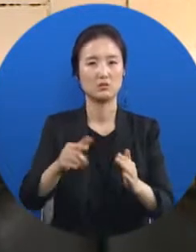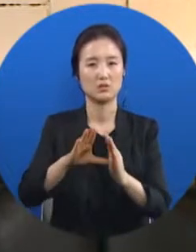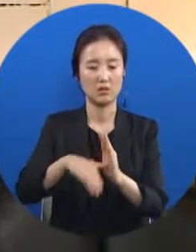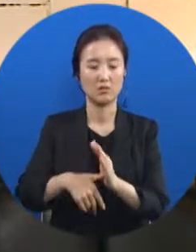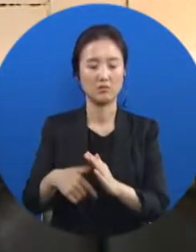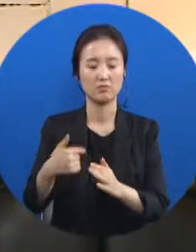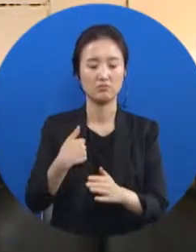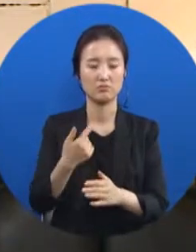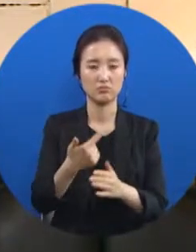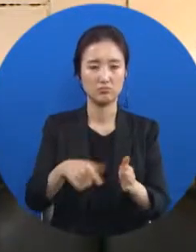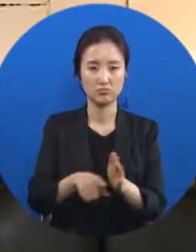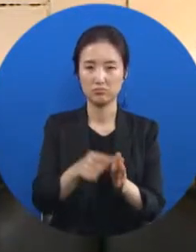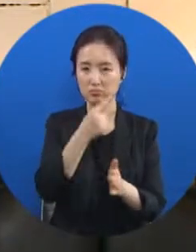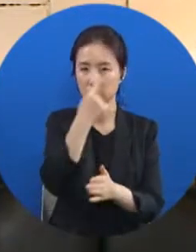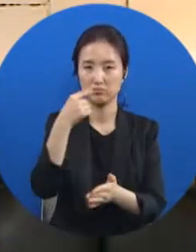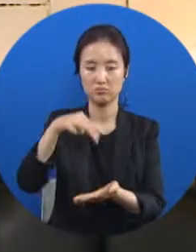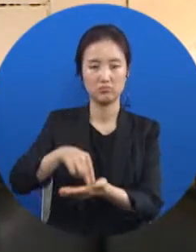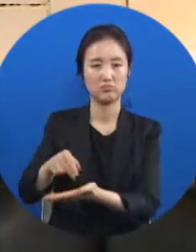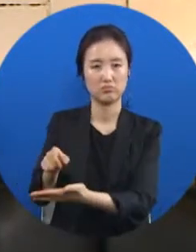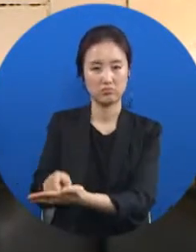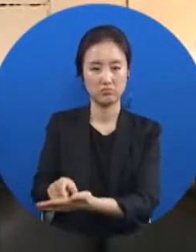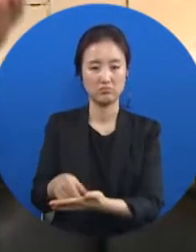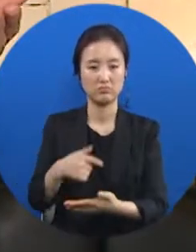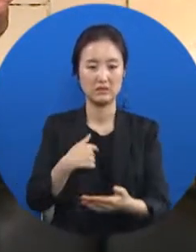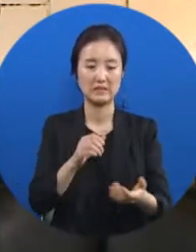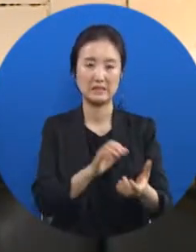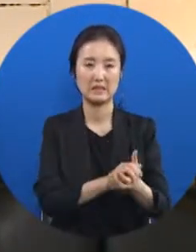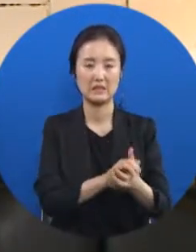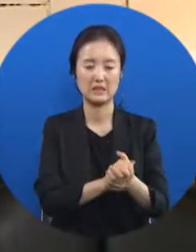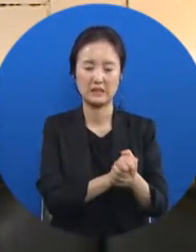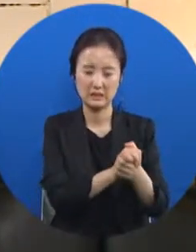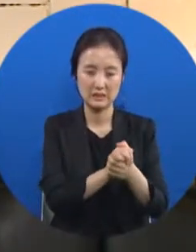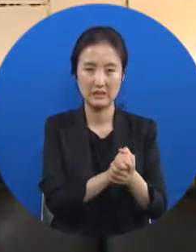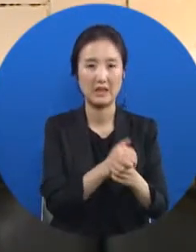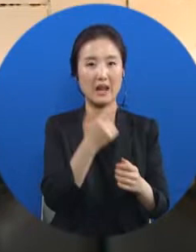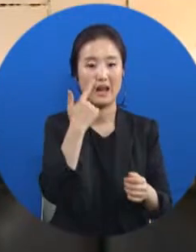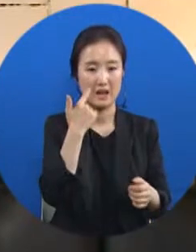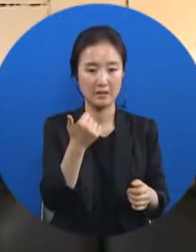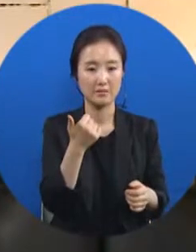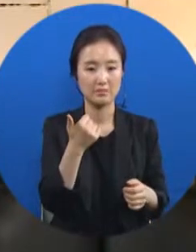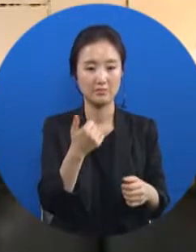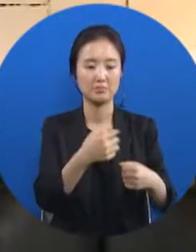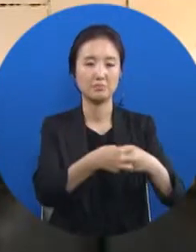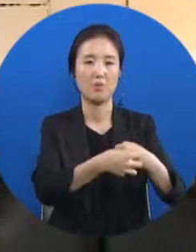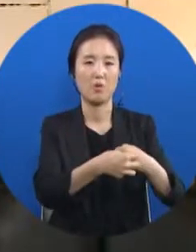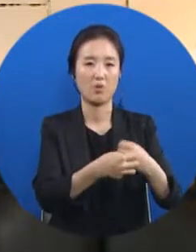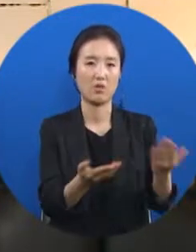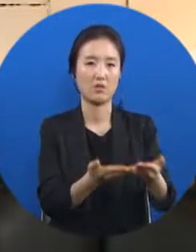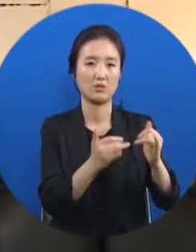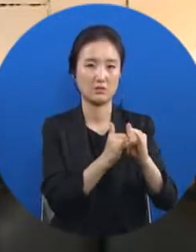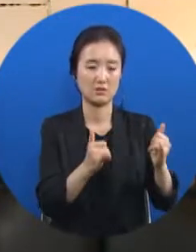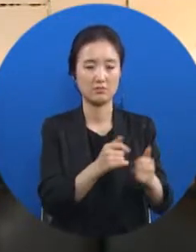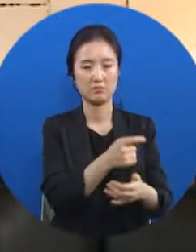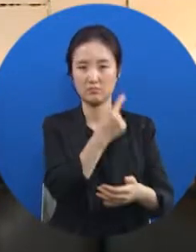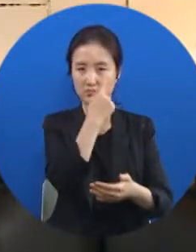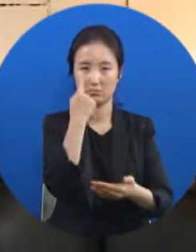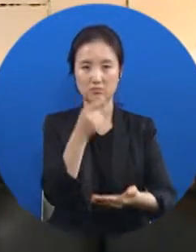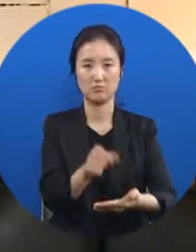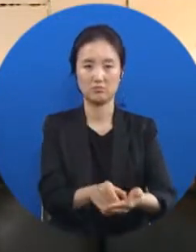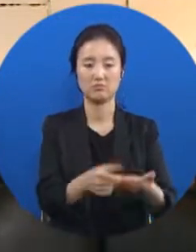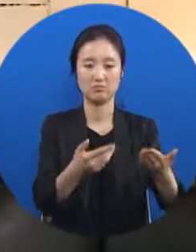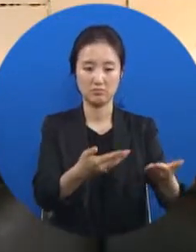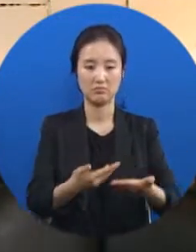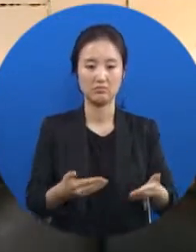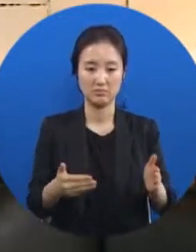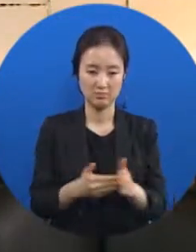써주셨어요. 하나는 제 친한 친구 아버님 병원에 계셨거든. 네, 써주셨어요. 그거 뭐